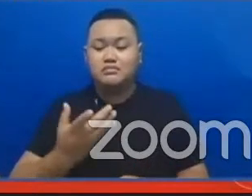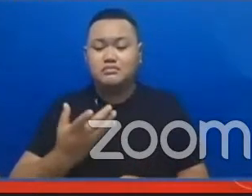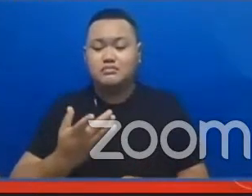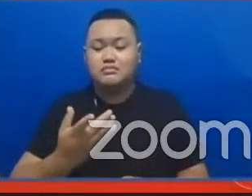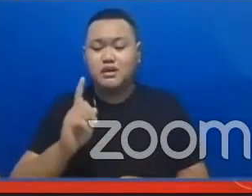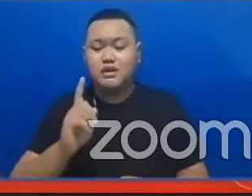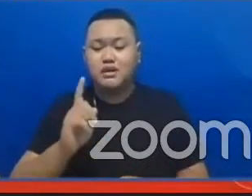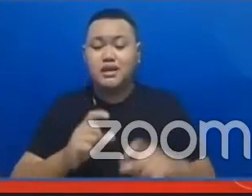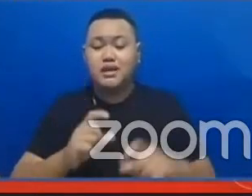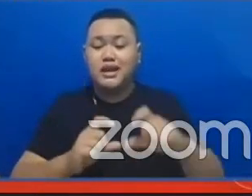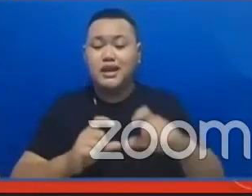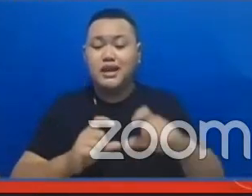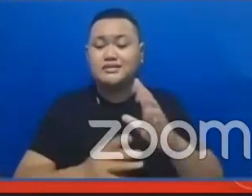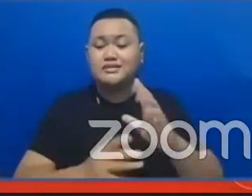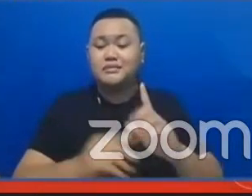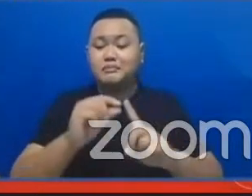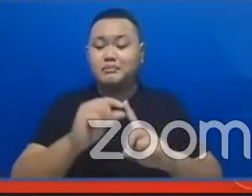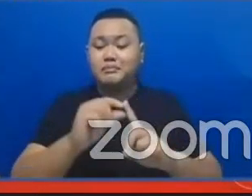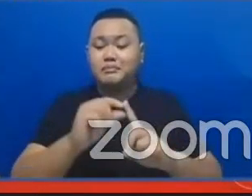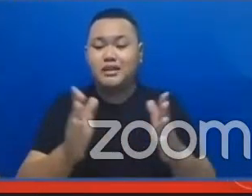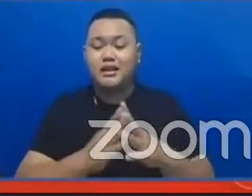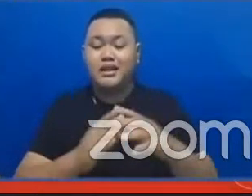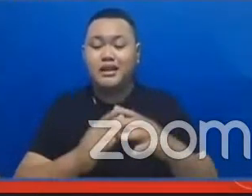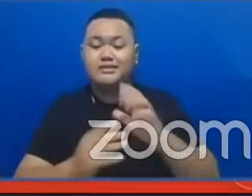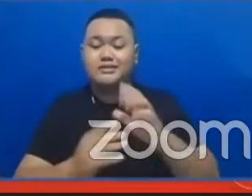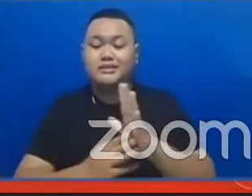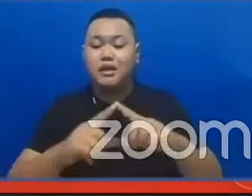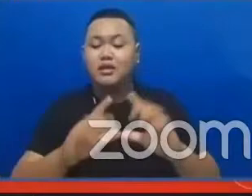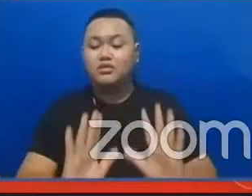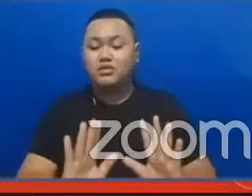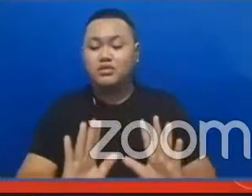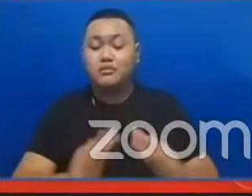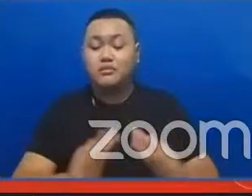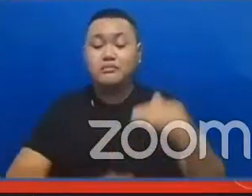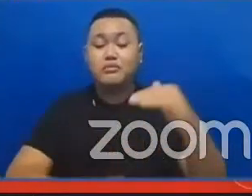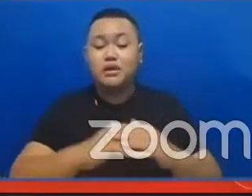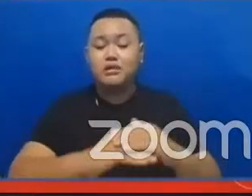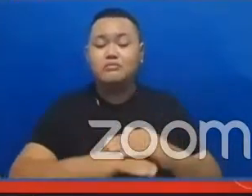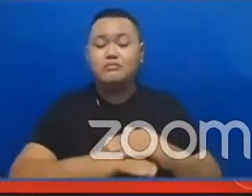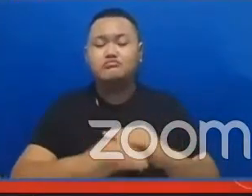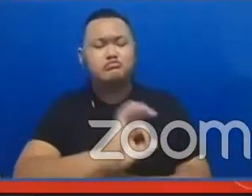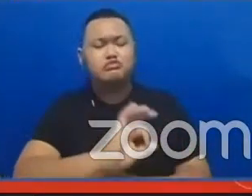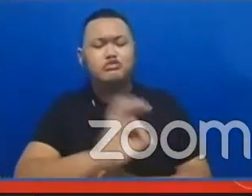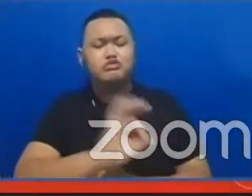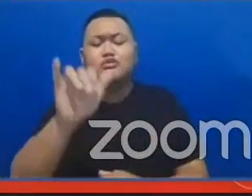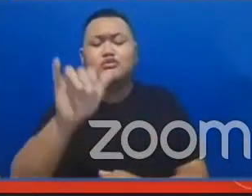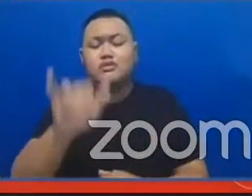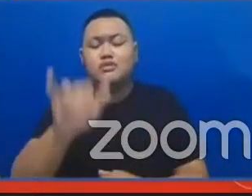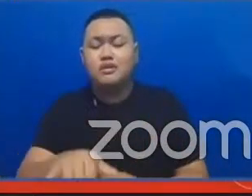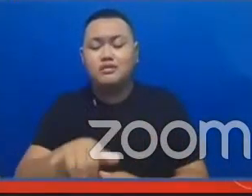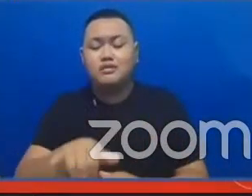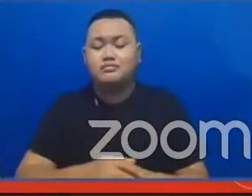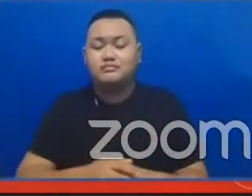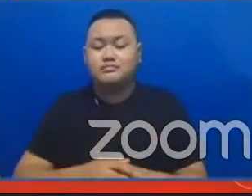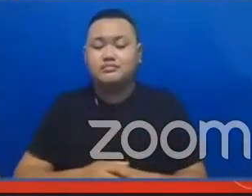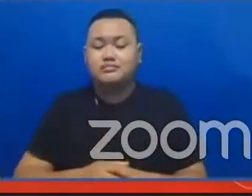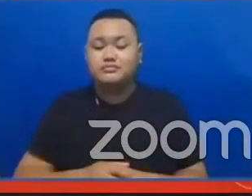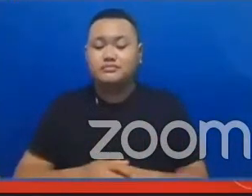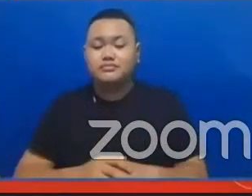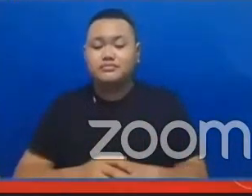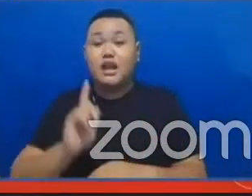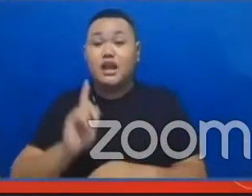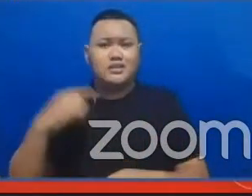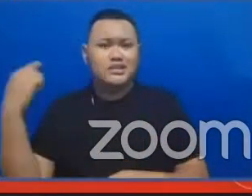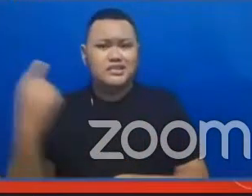jenjang SMP dan SMA. Itu pun memang belum lengkap. Sehingga tadi disampaikan juga Pak Riza, kalau kita